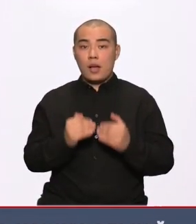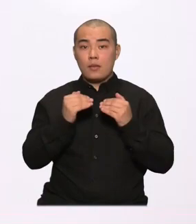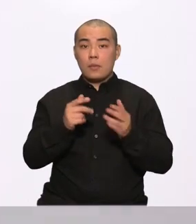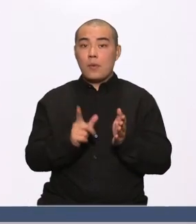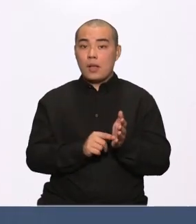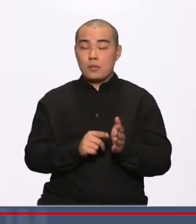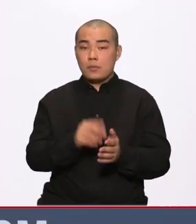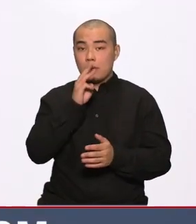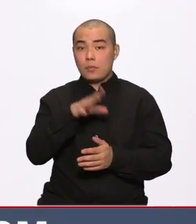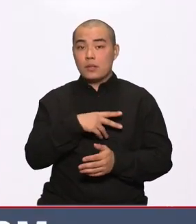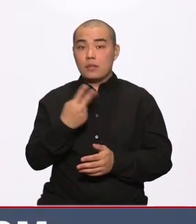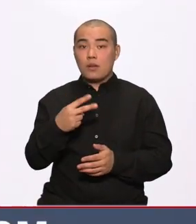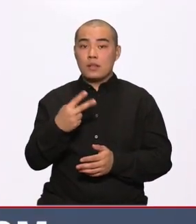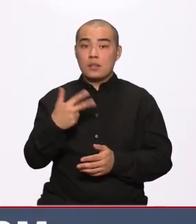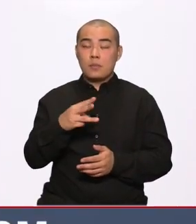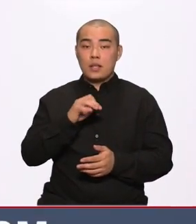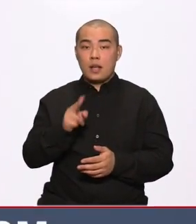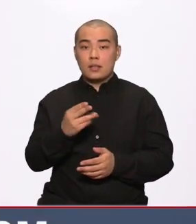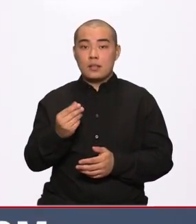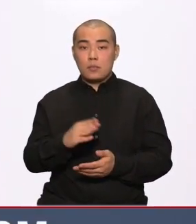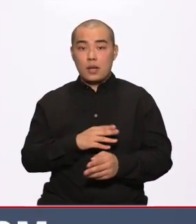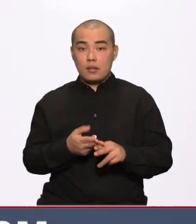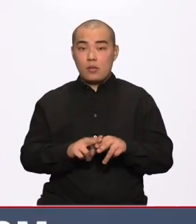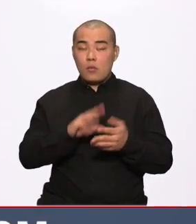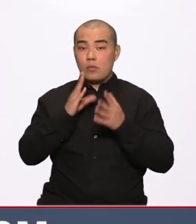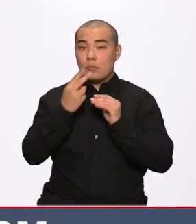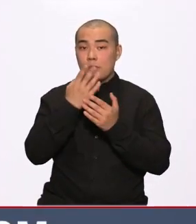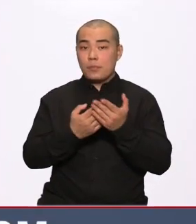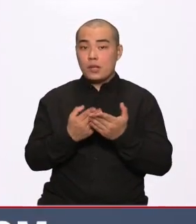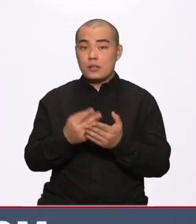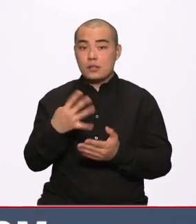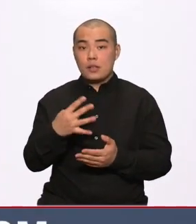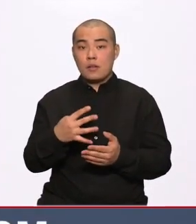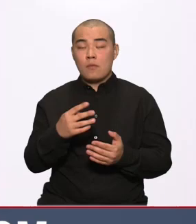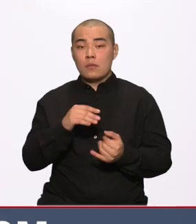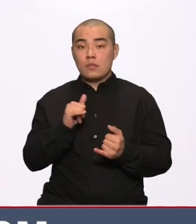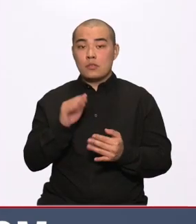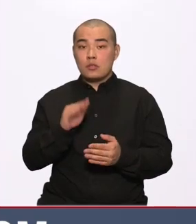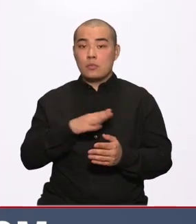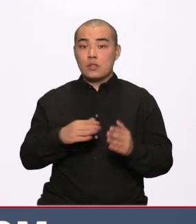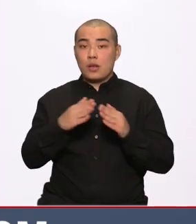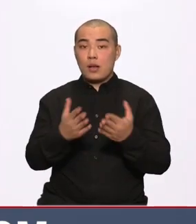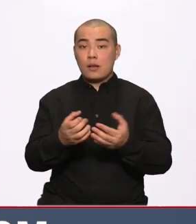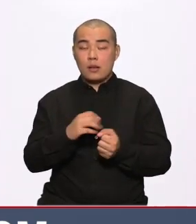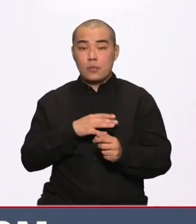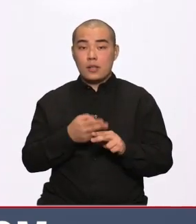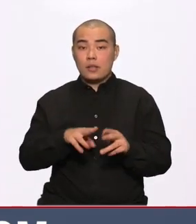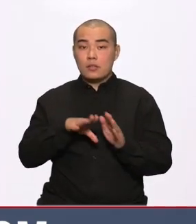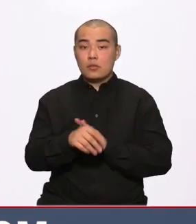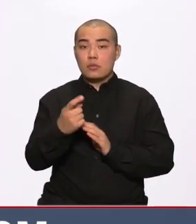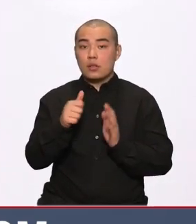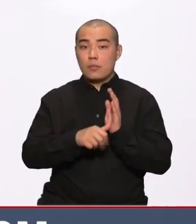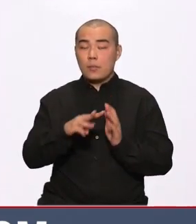пособия на сумму 23,3 миллиарда тенге. Из них более 48 тысяч получили жилье на сумму 164 миллиарда тенге.